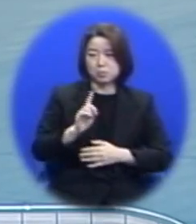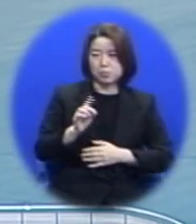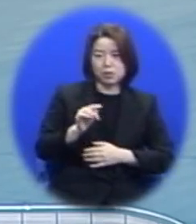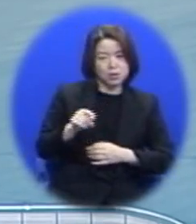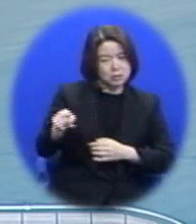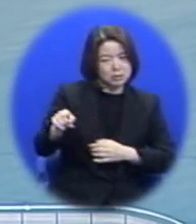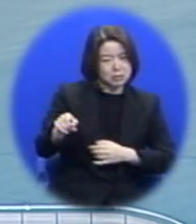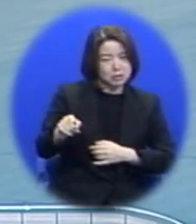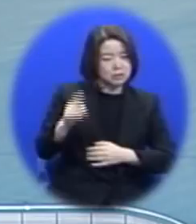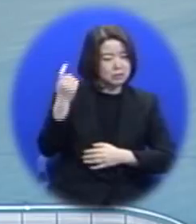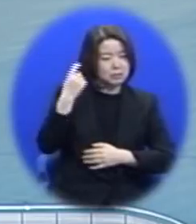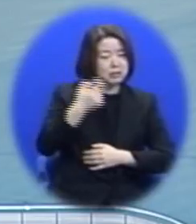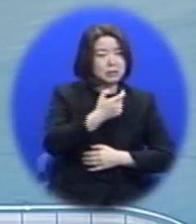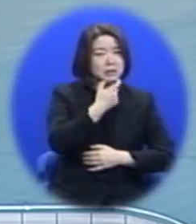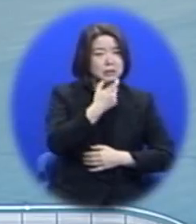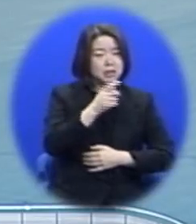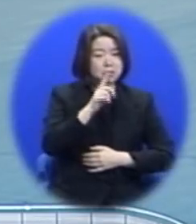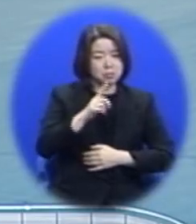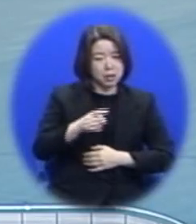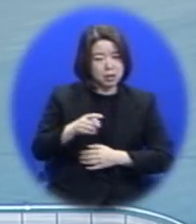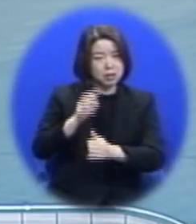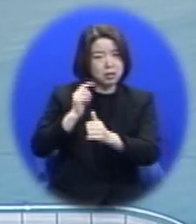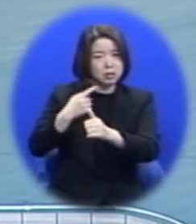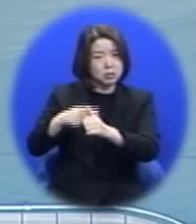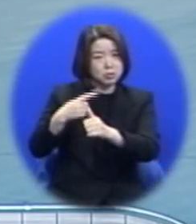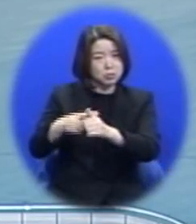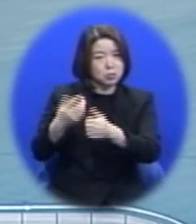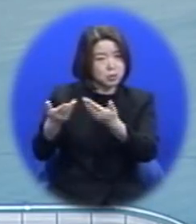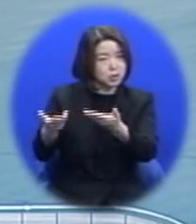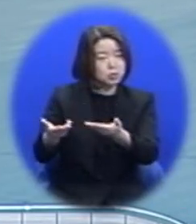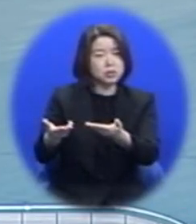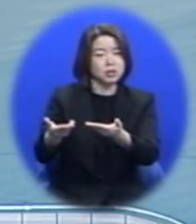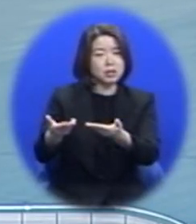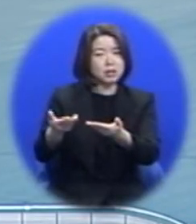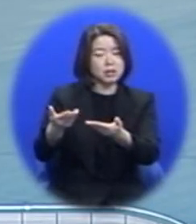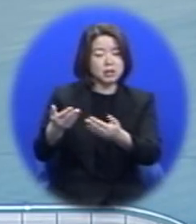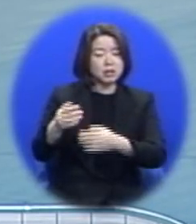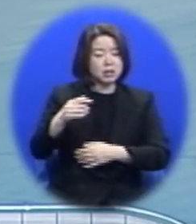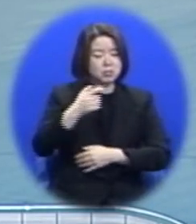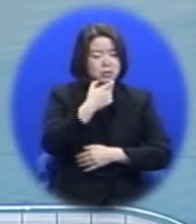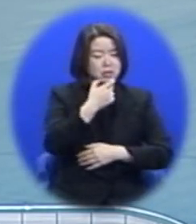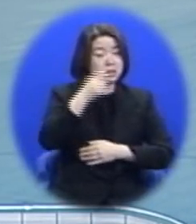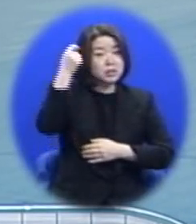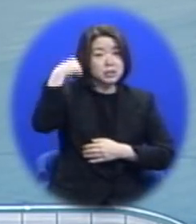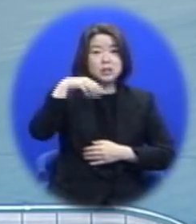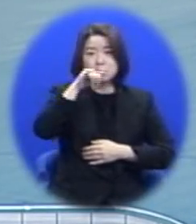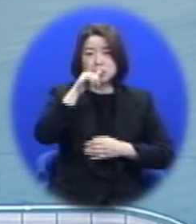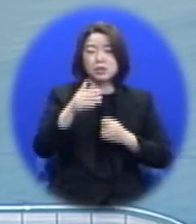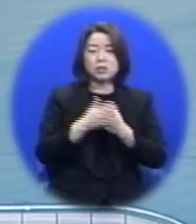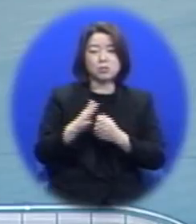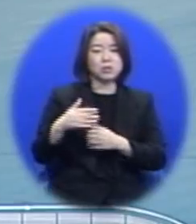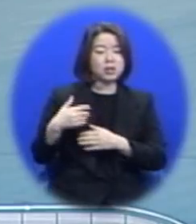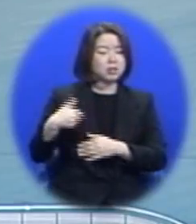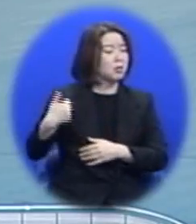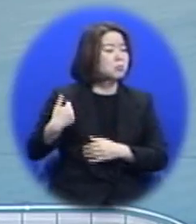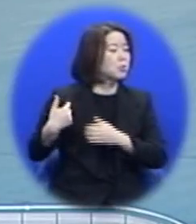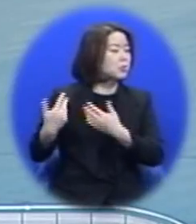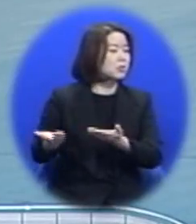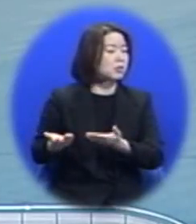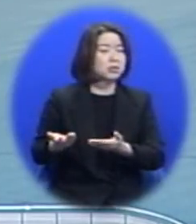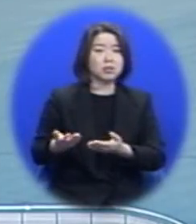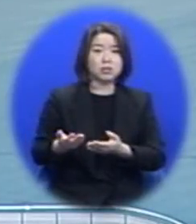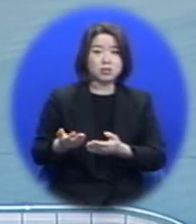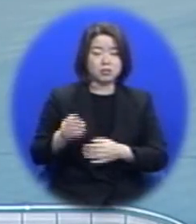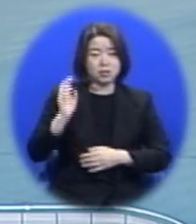딱히 그 사람 듣기 싫어하는 말 해주기가 뭐라고 그런 느낌이 드니까 그냥 모른 채 하고 지나갔을지도